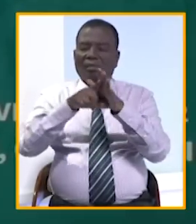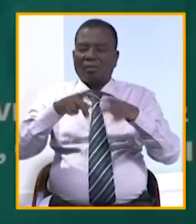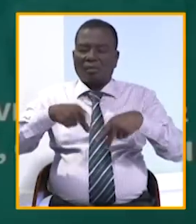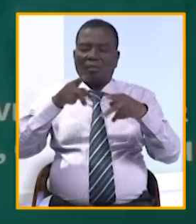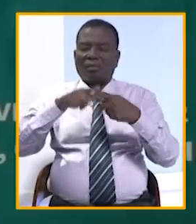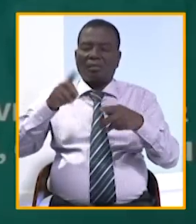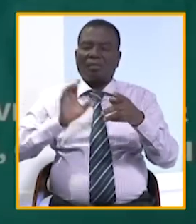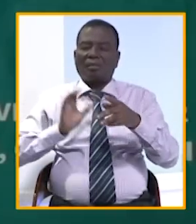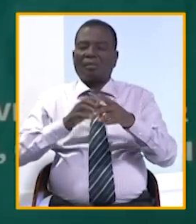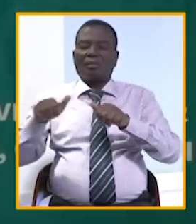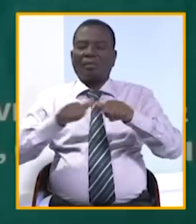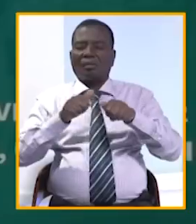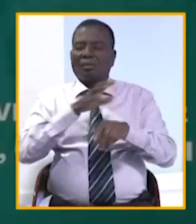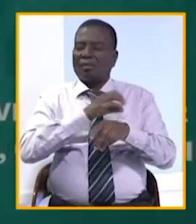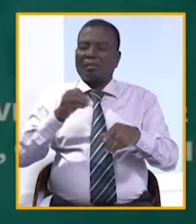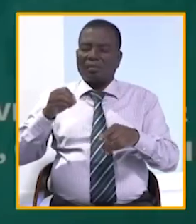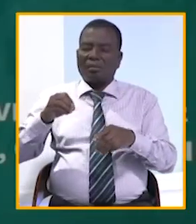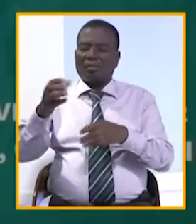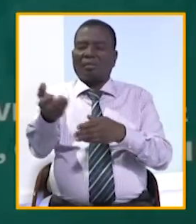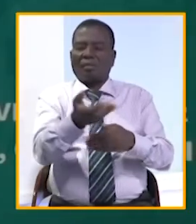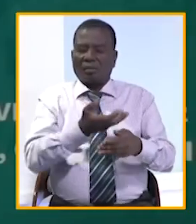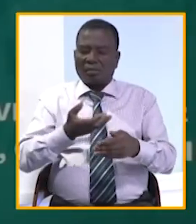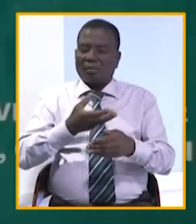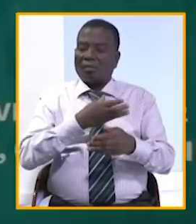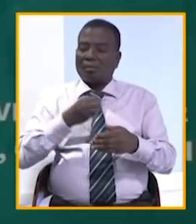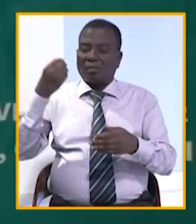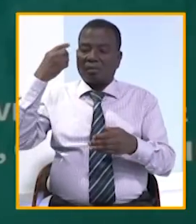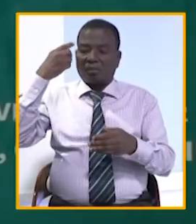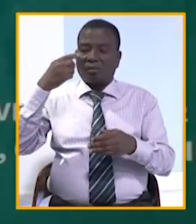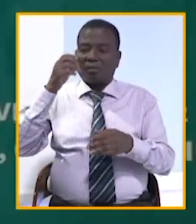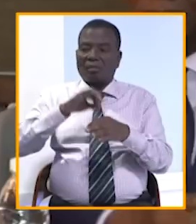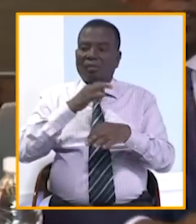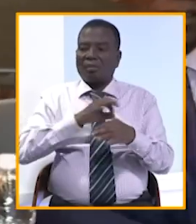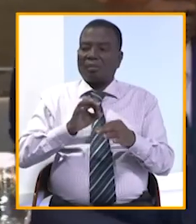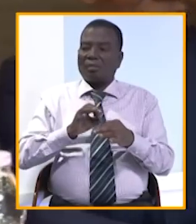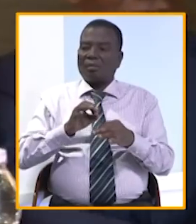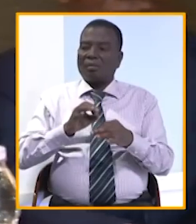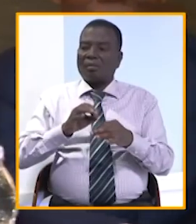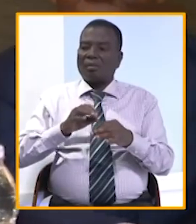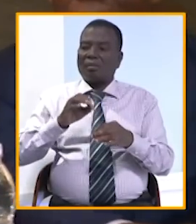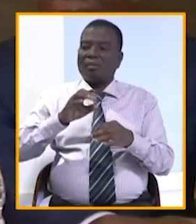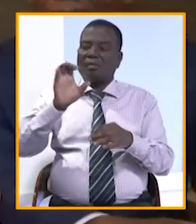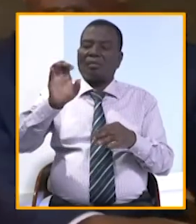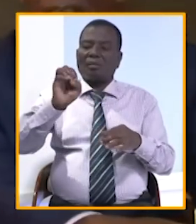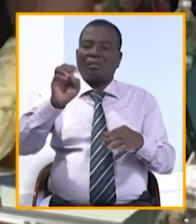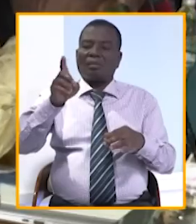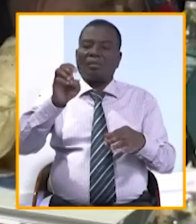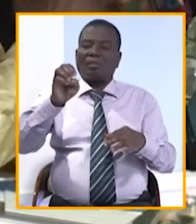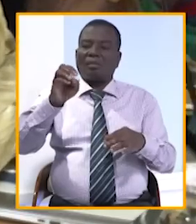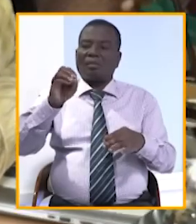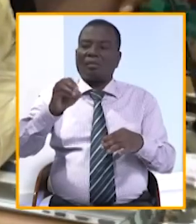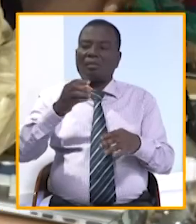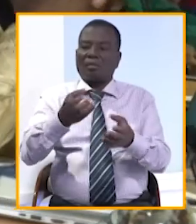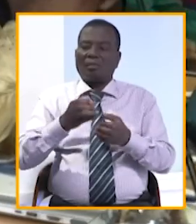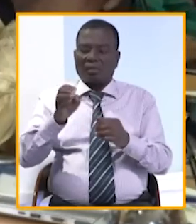notre administration de continuer de collecter des deniers publics, n'est-ce pas, au profit de l'État. La CEDEAO envisage d'établir une